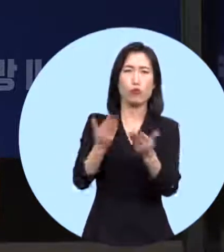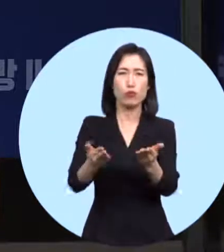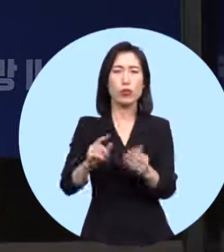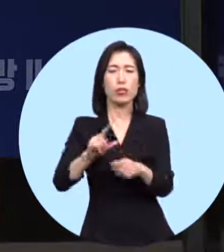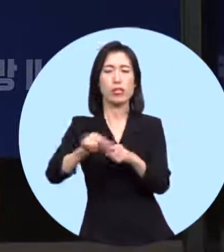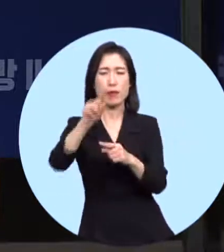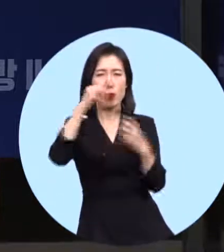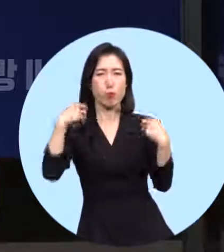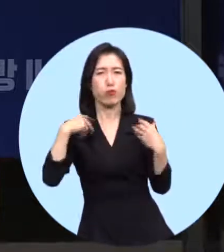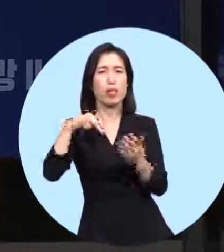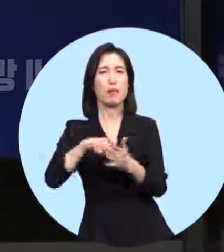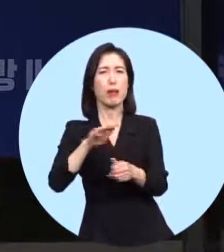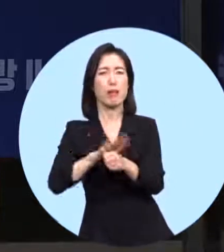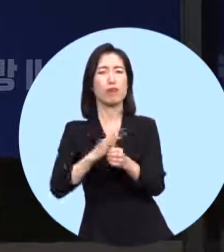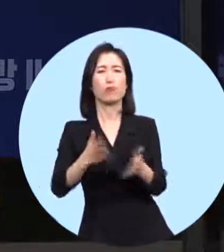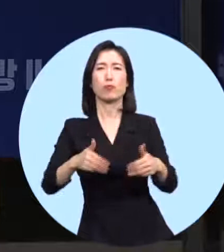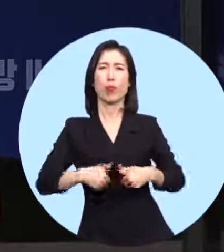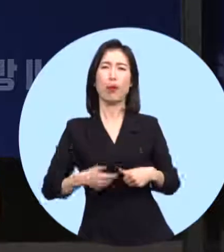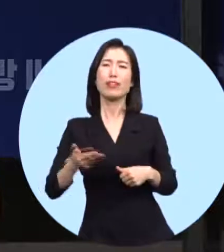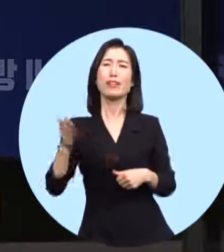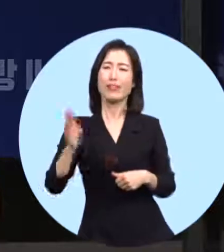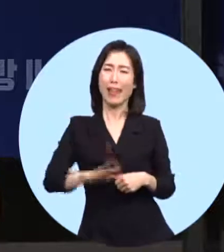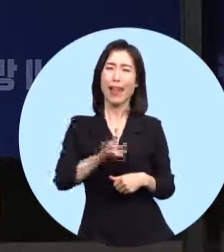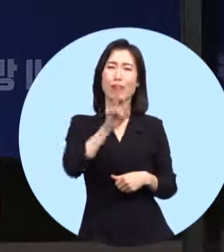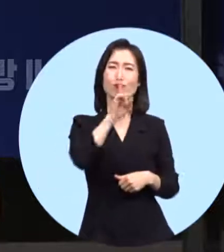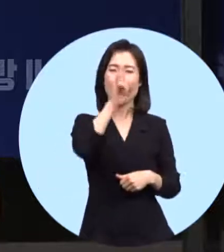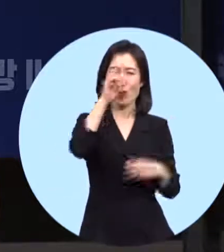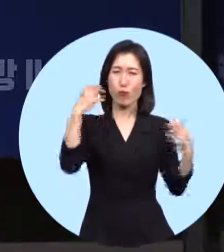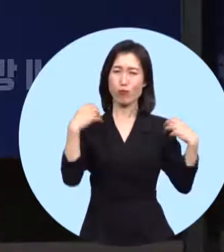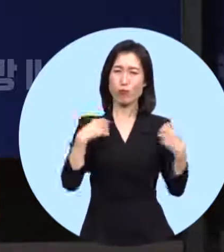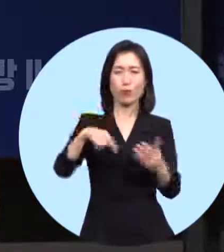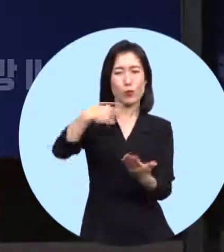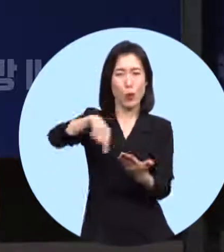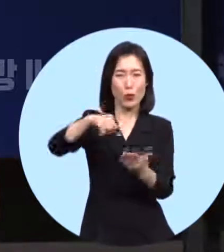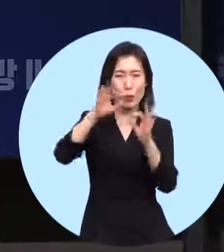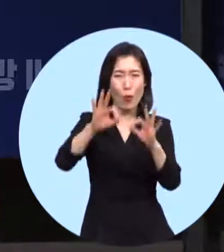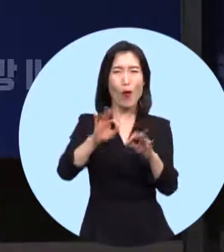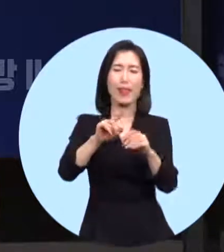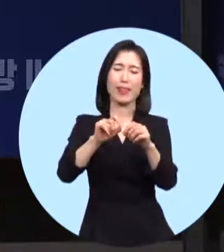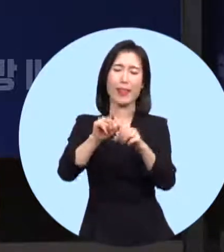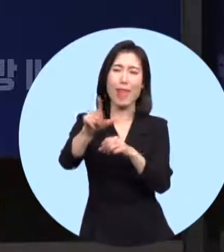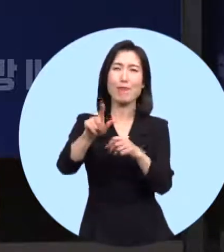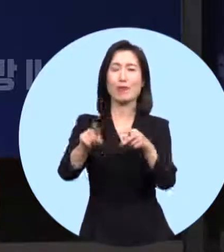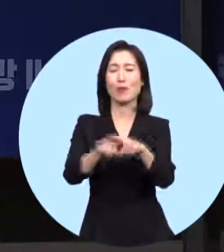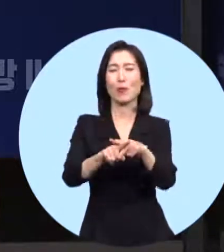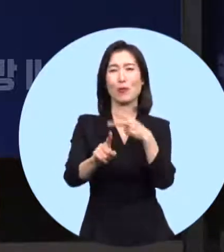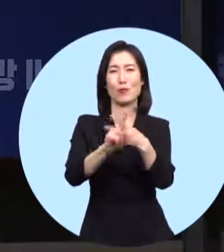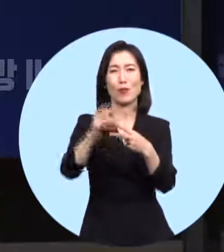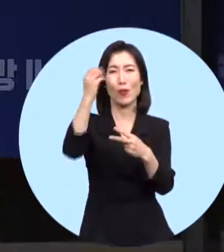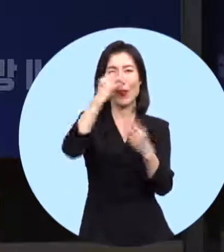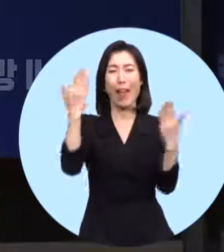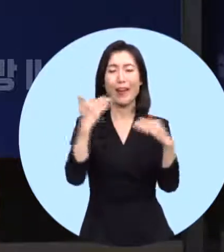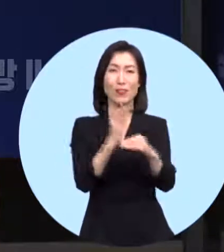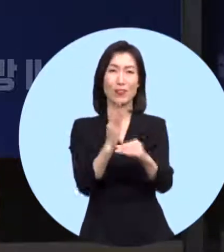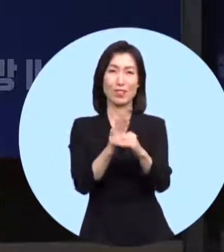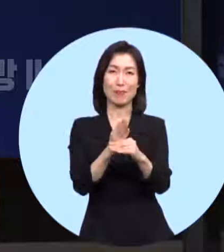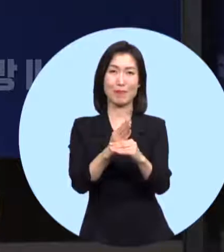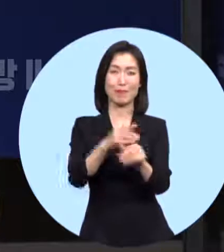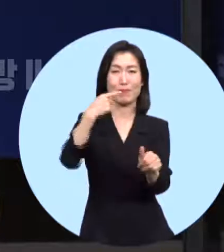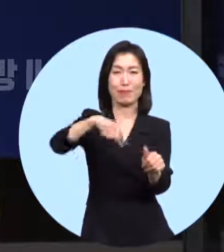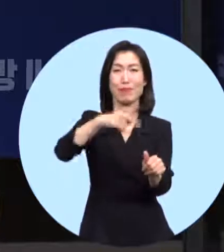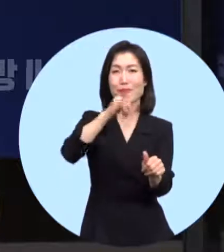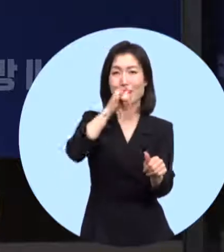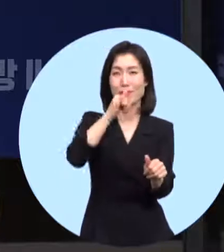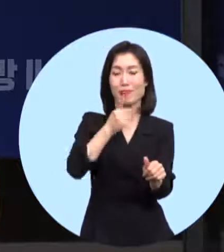근데 중앙정부가 아직은 안타깝게도 교육부의 많은 정책이 초중등 중심입니다. 그렇지만 저희가 인구를 보면은 늘어나는